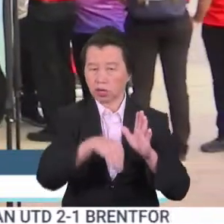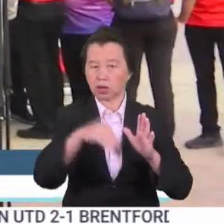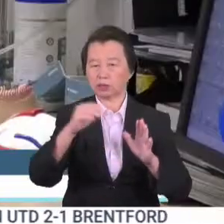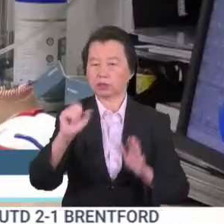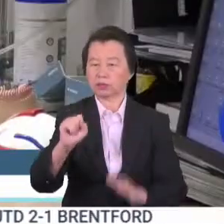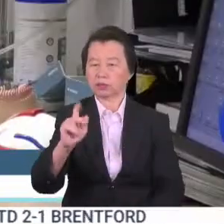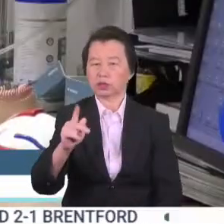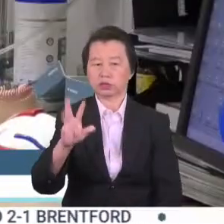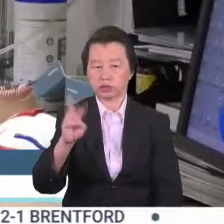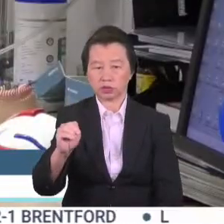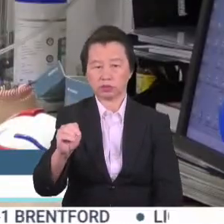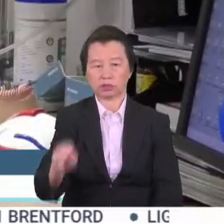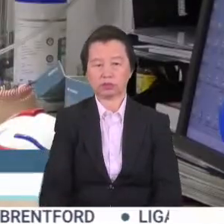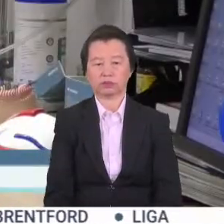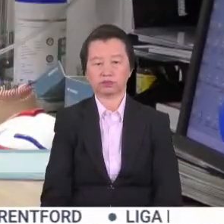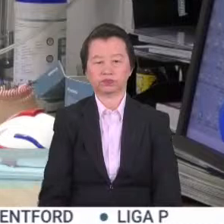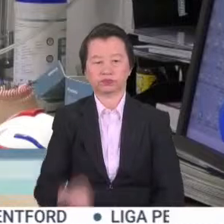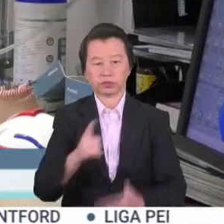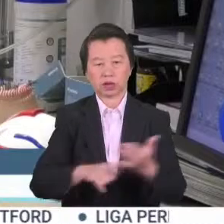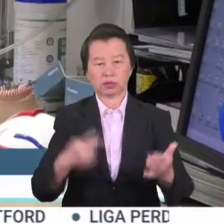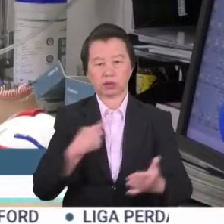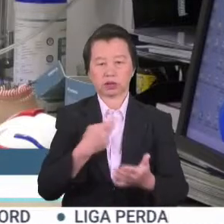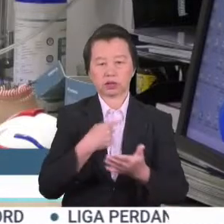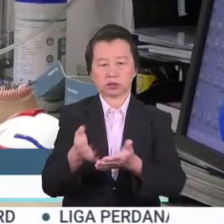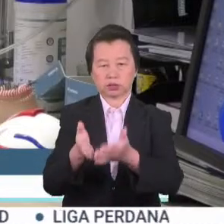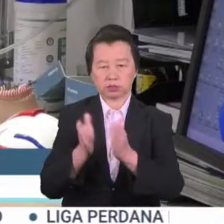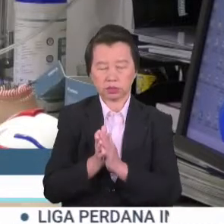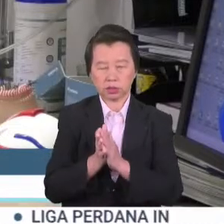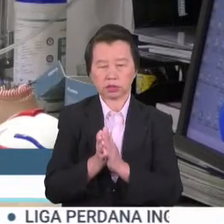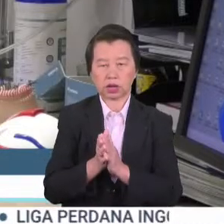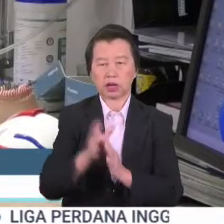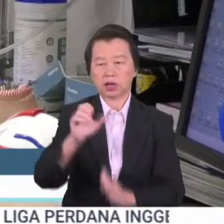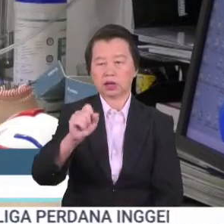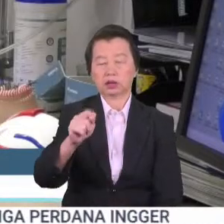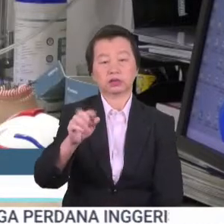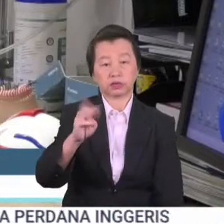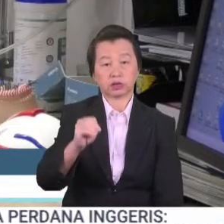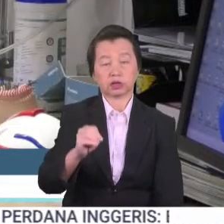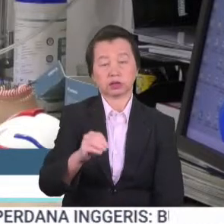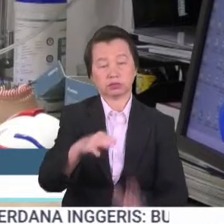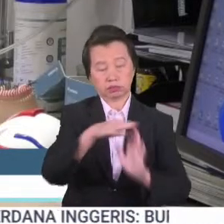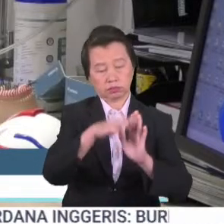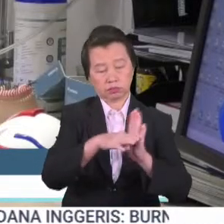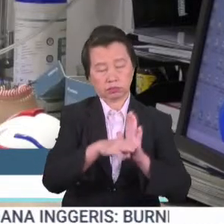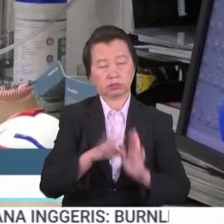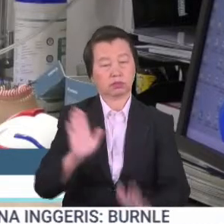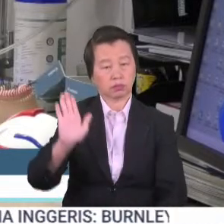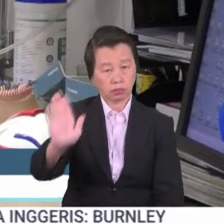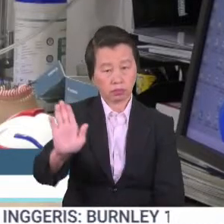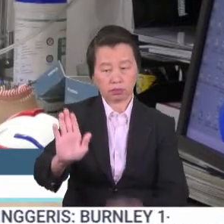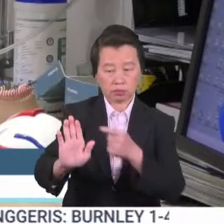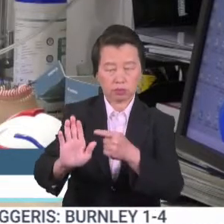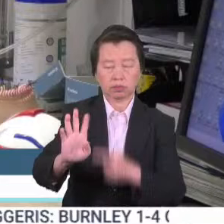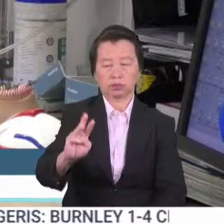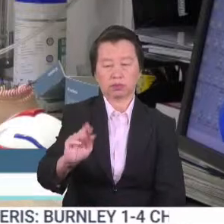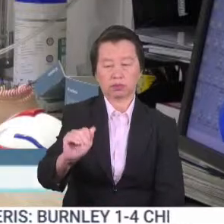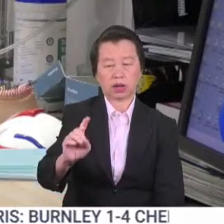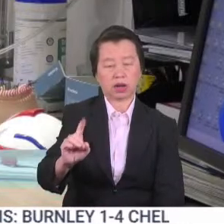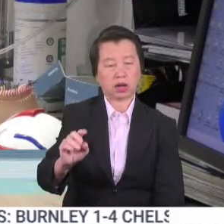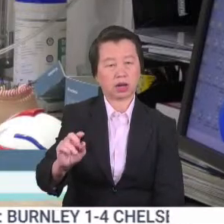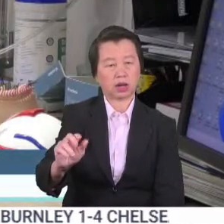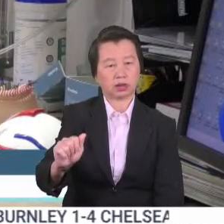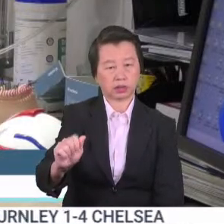tersebut apa yang kita minta dalam skim perubatan madani pada masa sekarang dalam skim perubatan Madani ini hanya